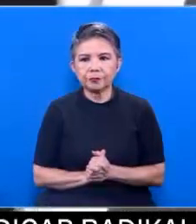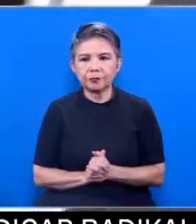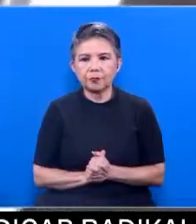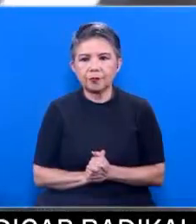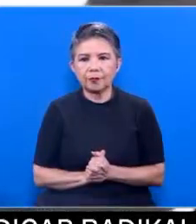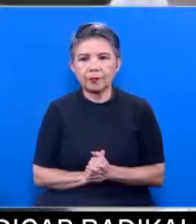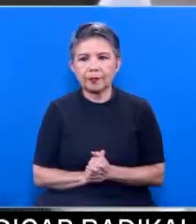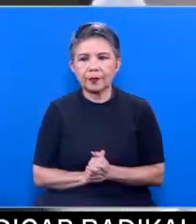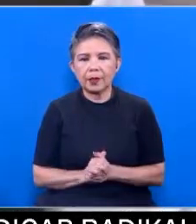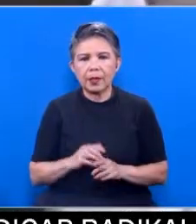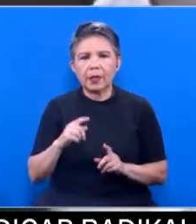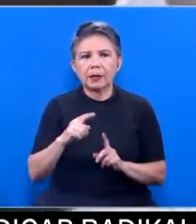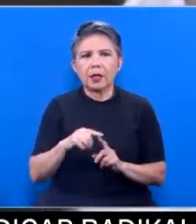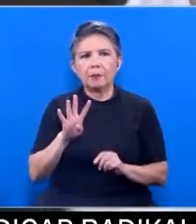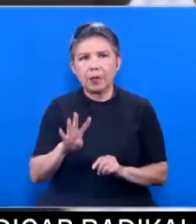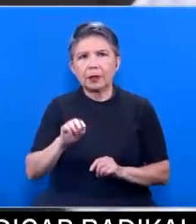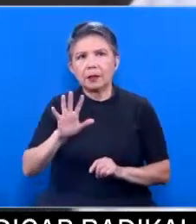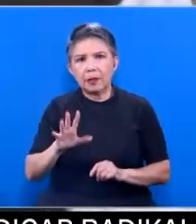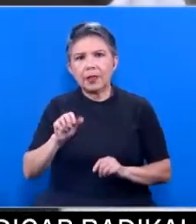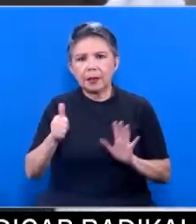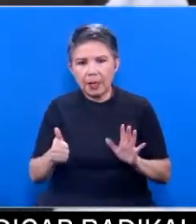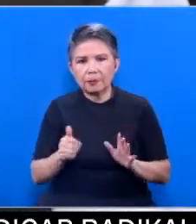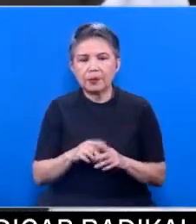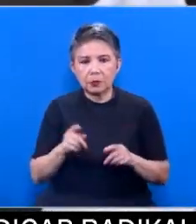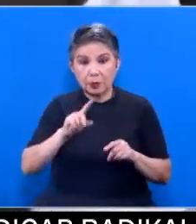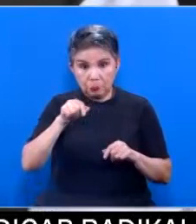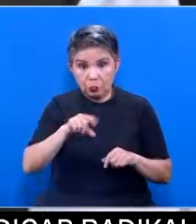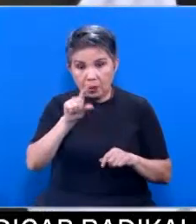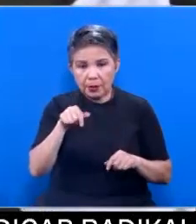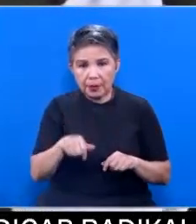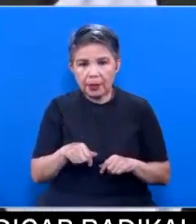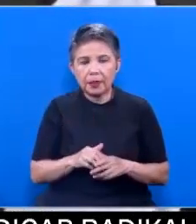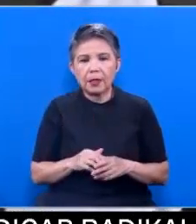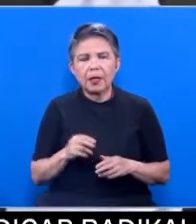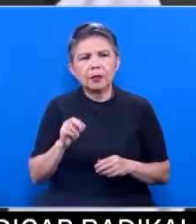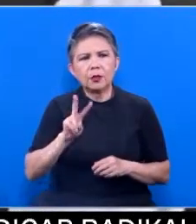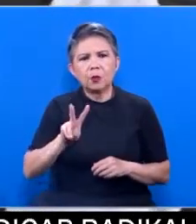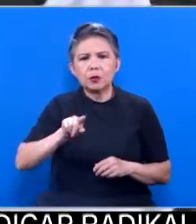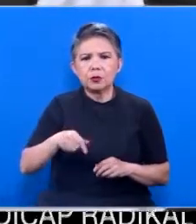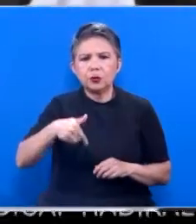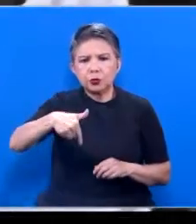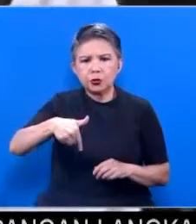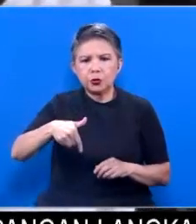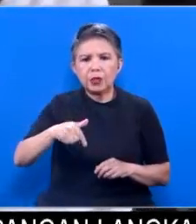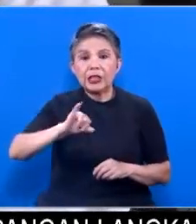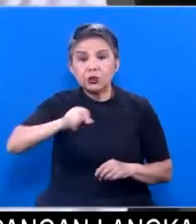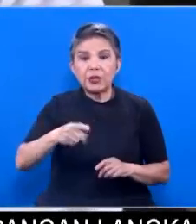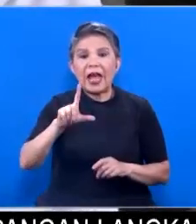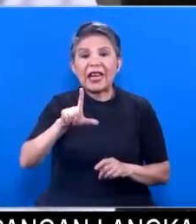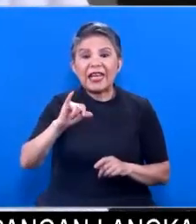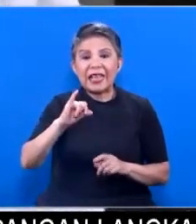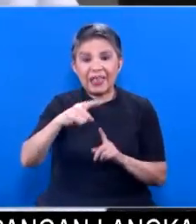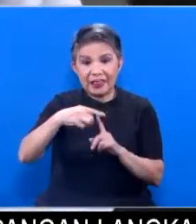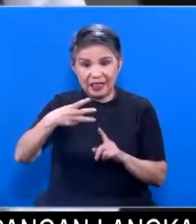Tanggal 4, 5, dan 6 hari ini. Jangan lari, jalan aja ya. Ada 2,7 juta liter. Insya Allah